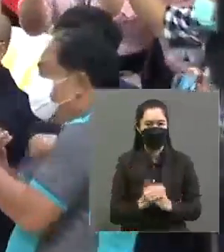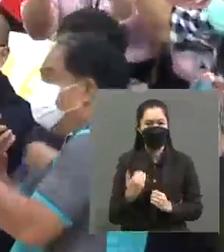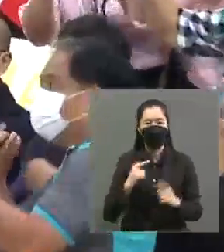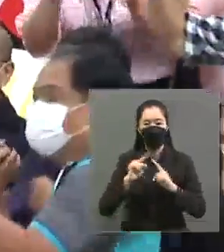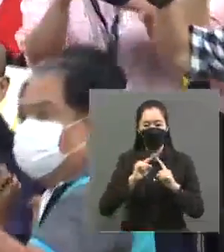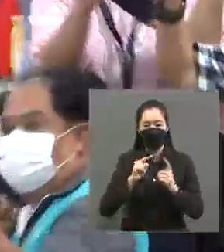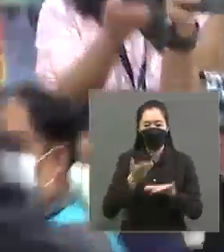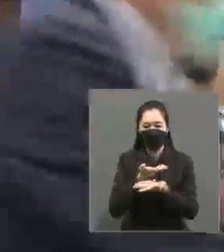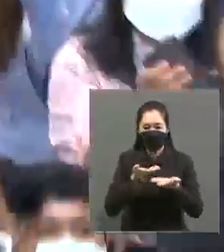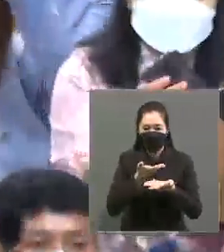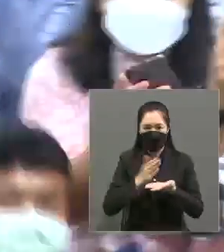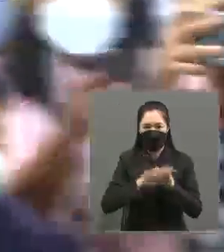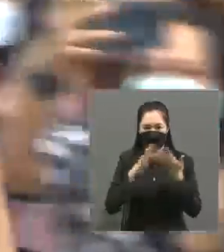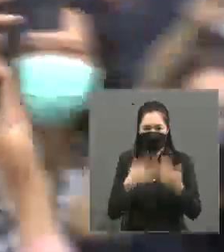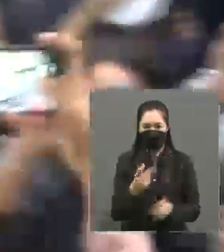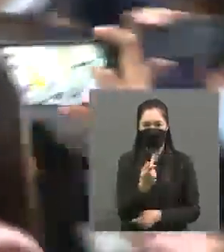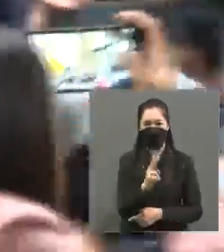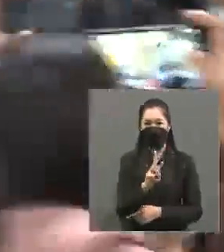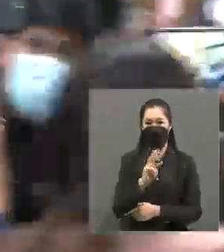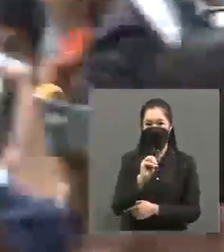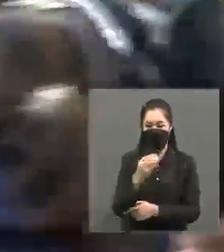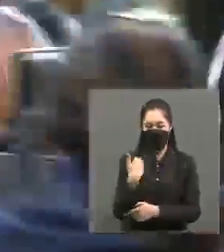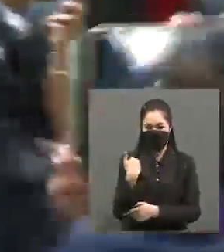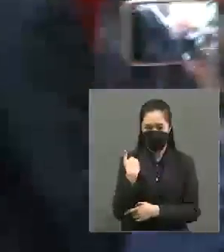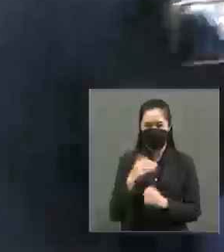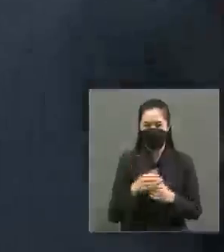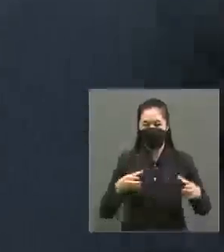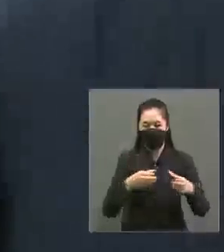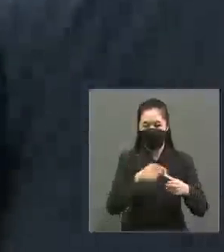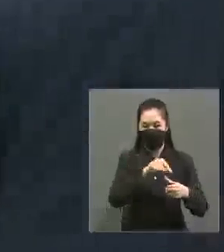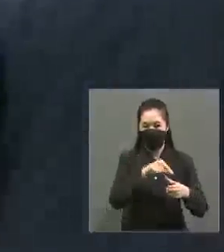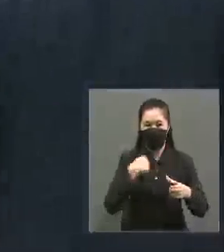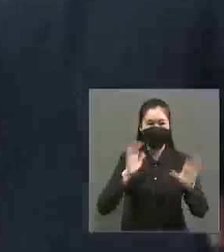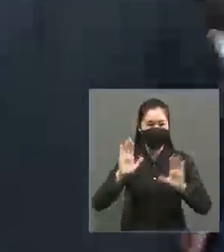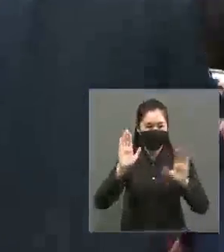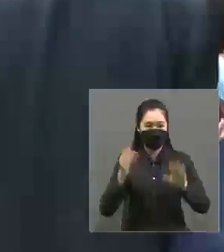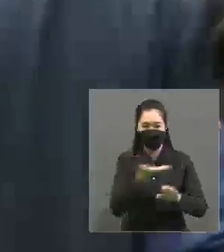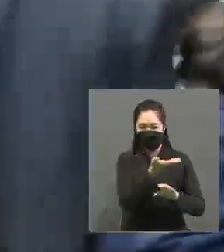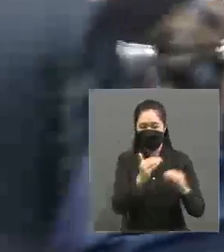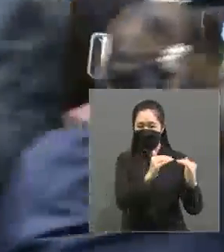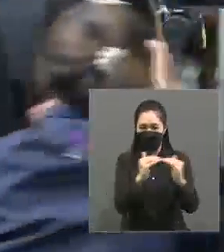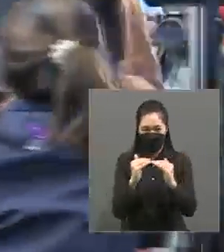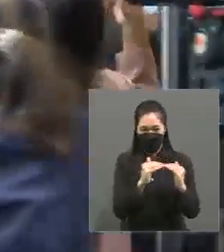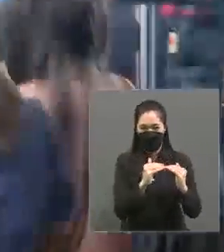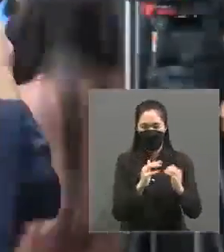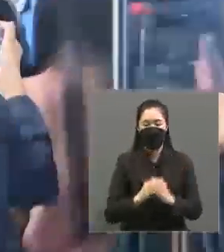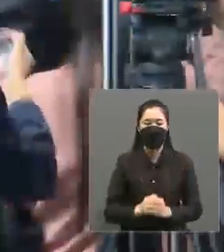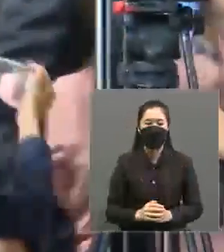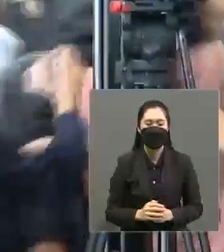ดคุยกันแล้วในที่ประชุมครม.ซึ่งได้กำชับลูกพรรคให้โหวตเป็นไปในทิศทางเดียวกันค่ะ